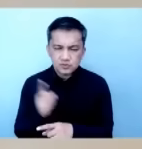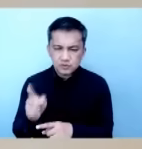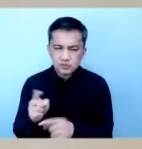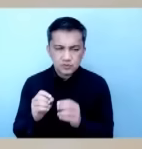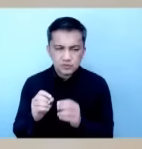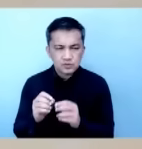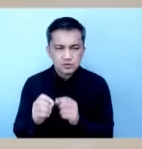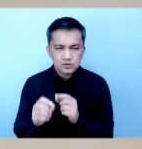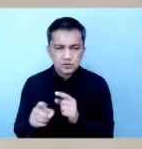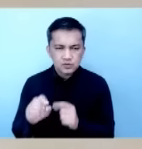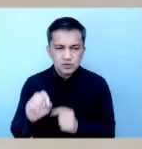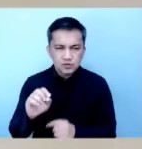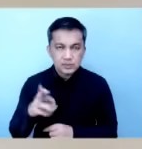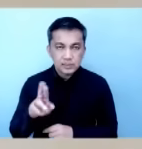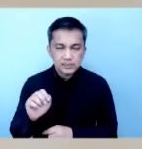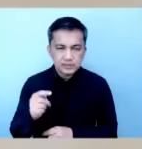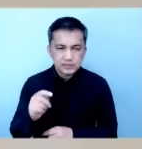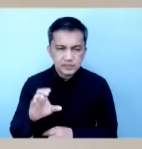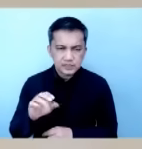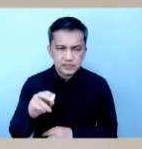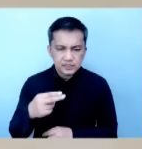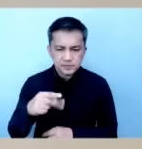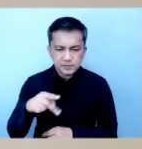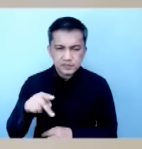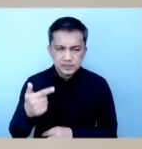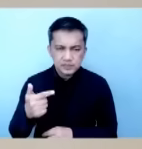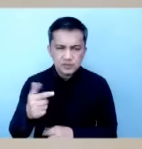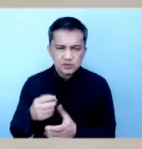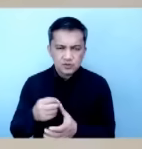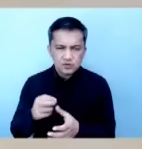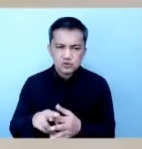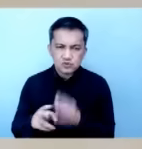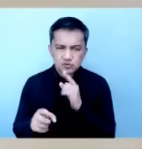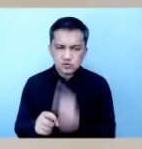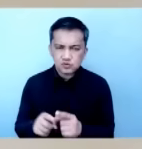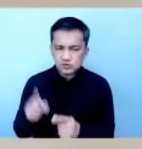ng HPG at saka kung totoo po ba na